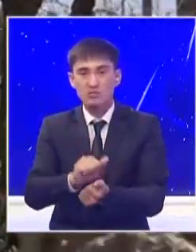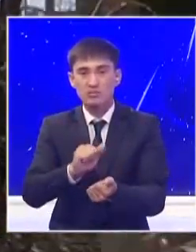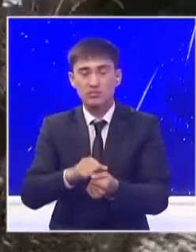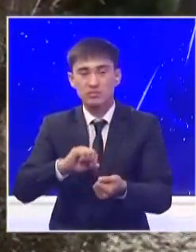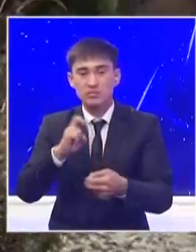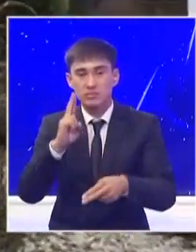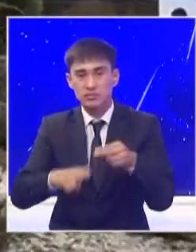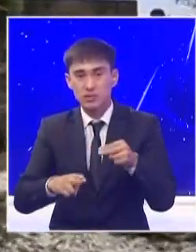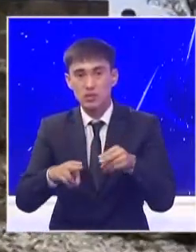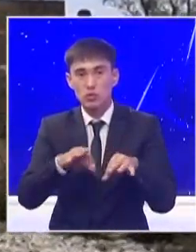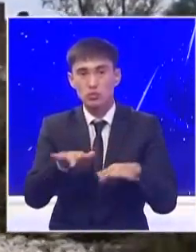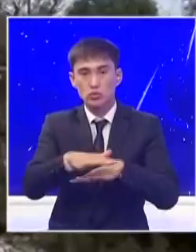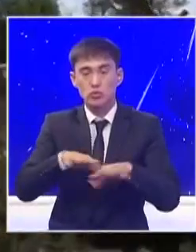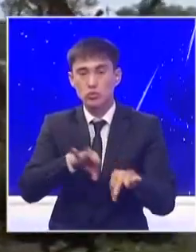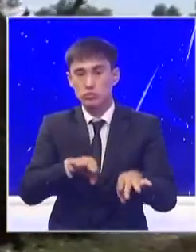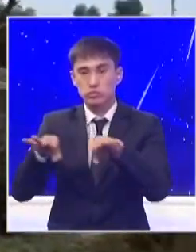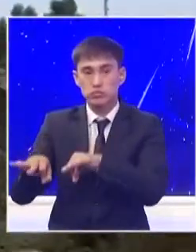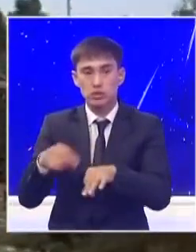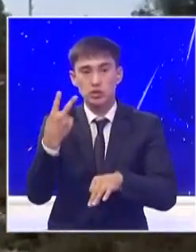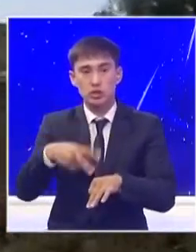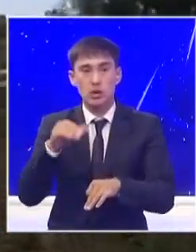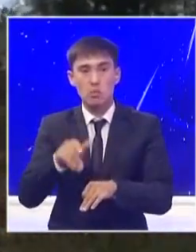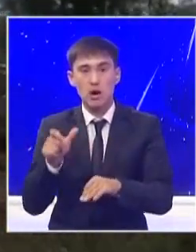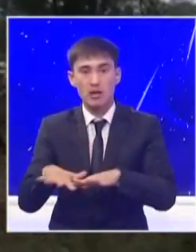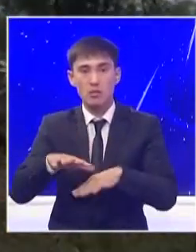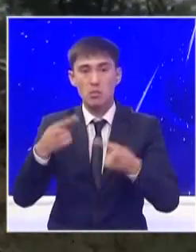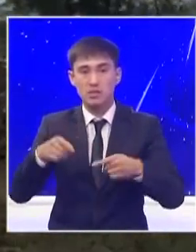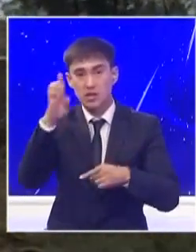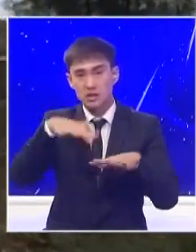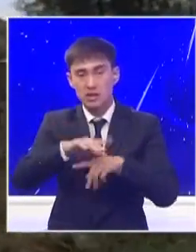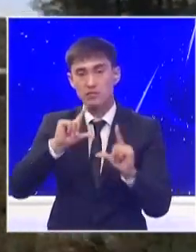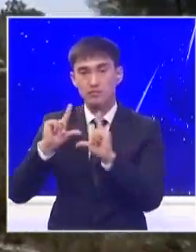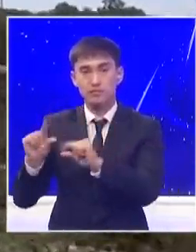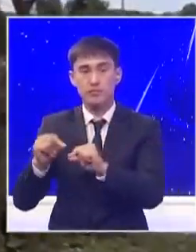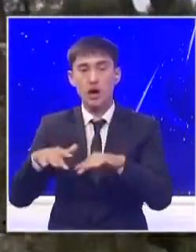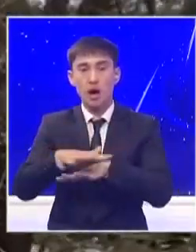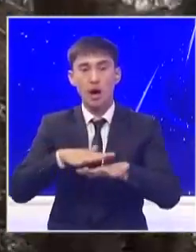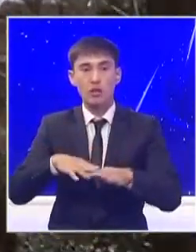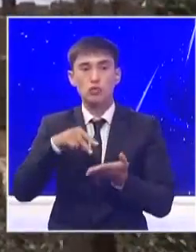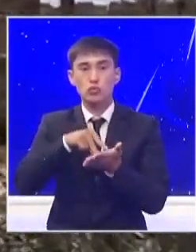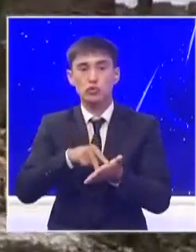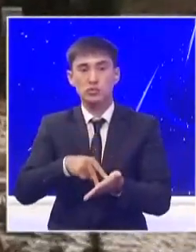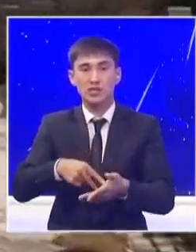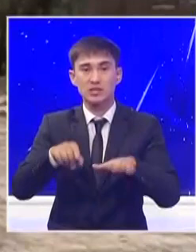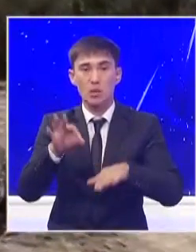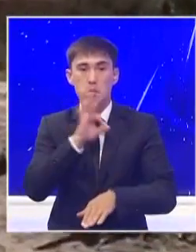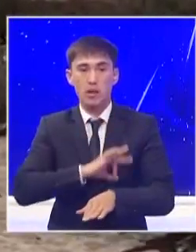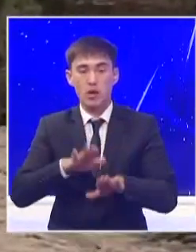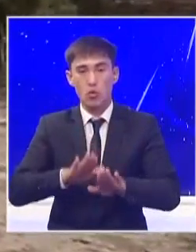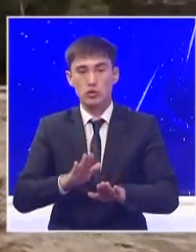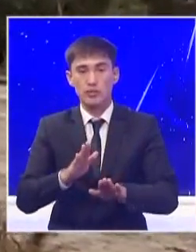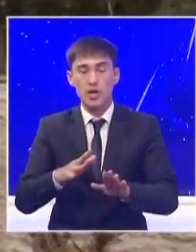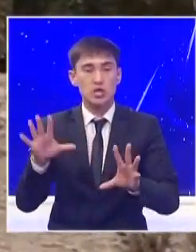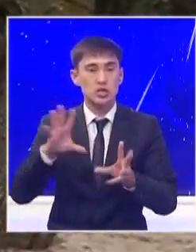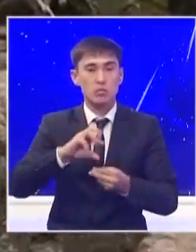елден жаппай көшуде. Бүгінге дейін 20 мың тұрғын өзге өңірлерге бас сауғалаған. Қалған халық туризм саласынан пайда көріп отыр.